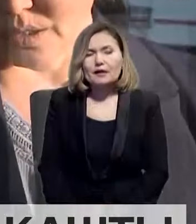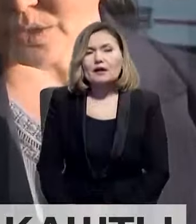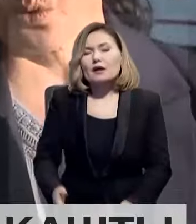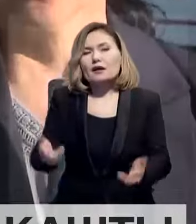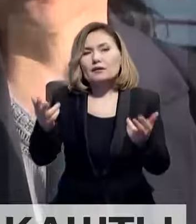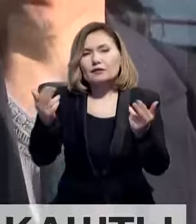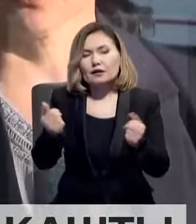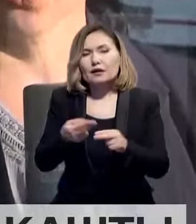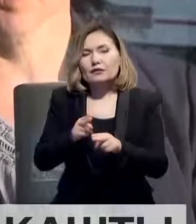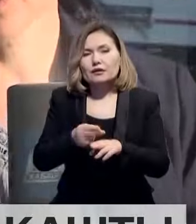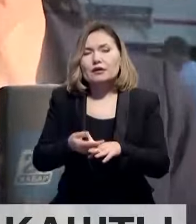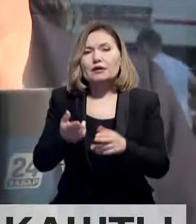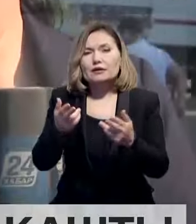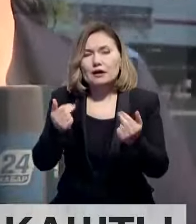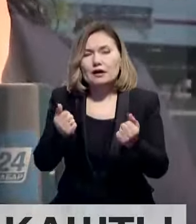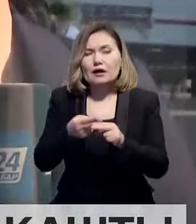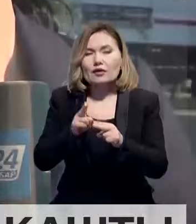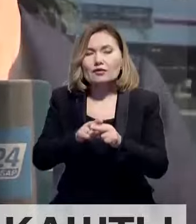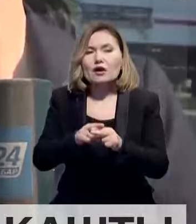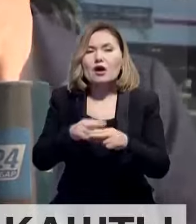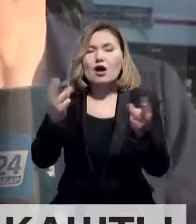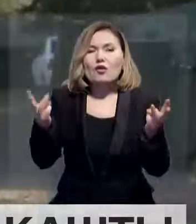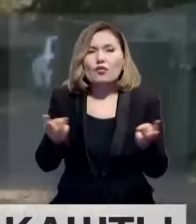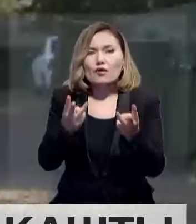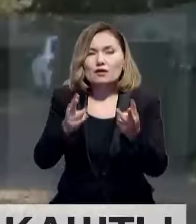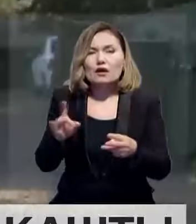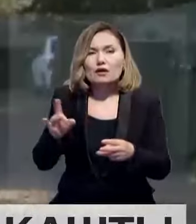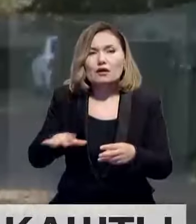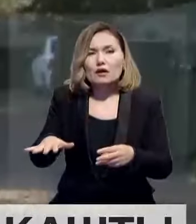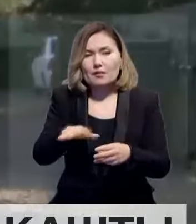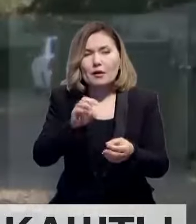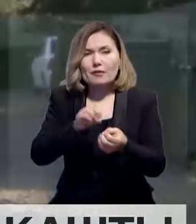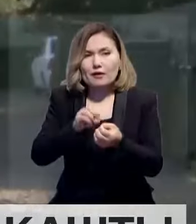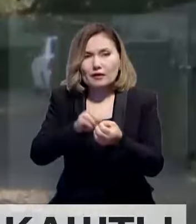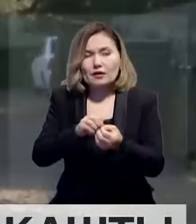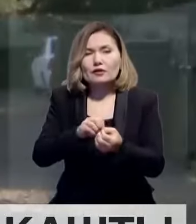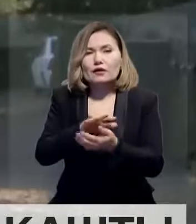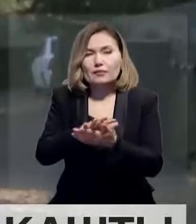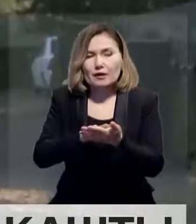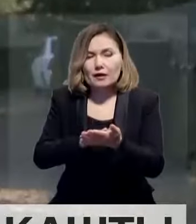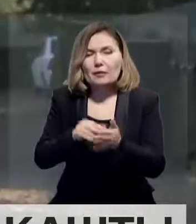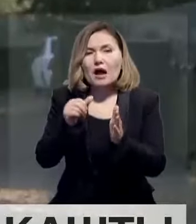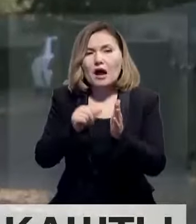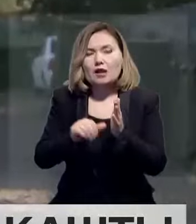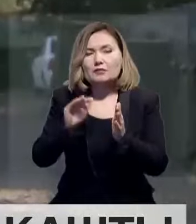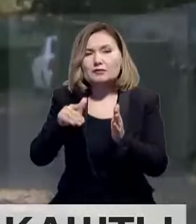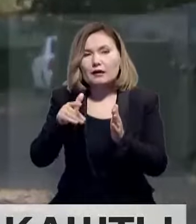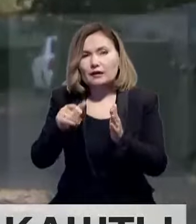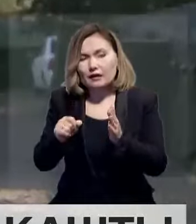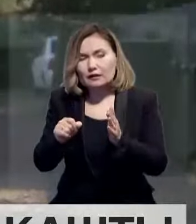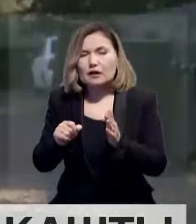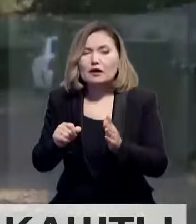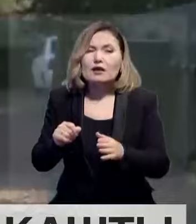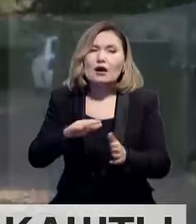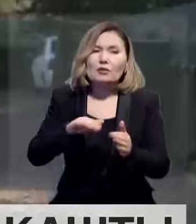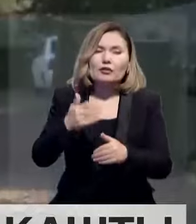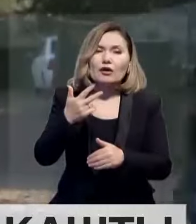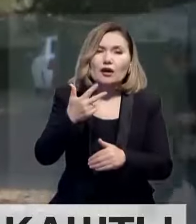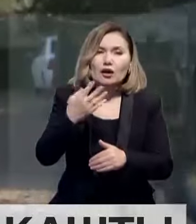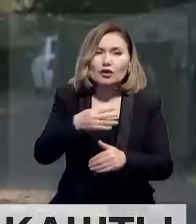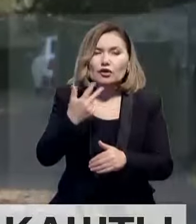Енді әйтеуір ең қуаныштысы, өрт аумағы кеңеген жоқ. Сол бастапқыда 60 мың гектар болды ғой, одан кейін 43 мың гектар болды,